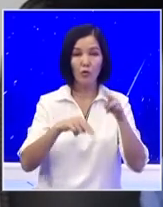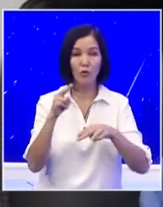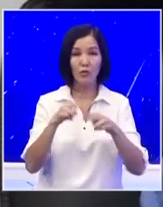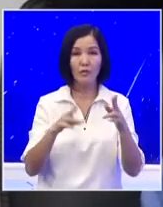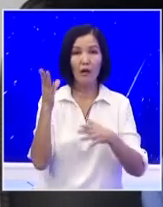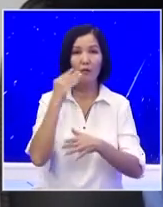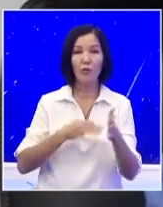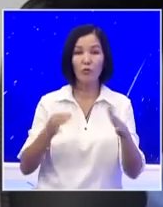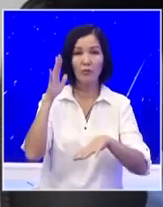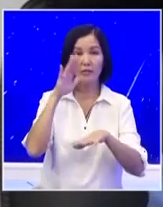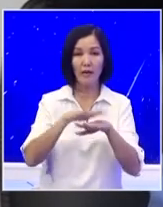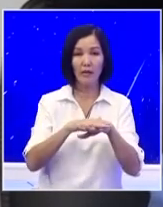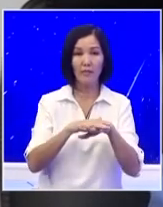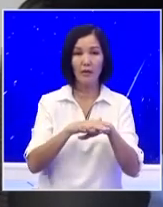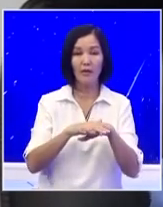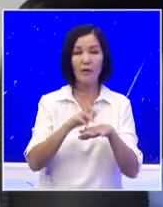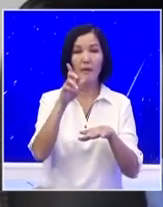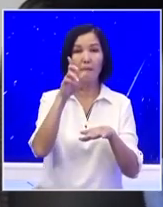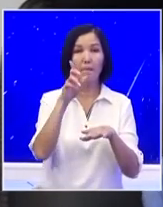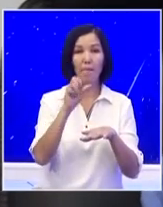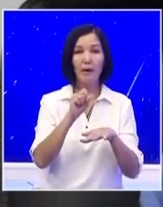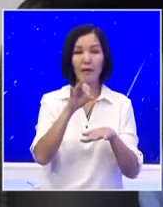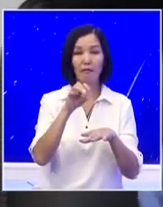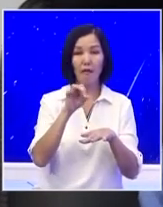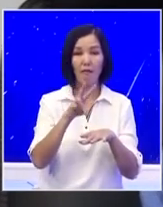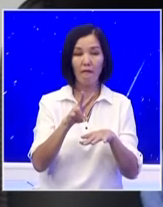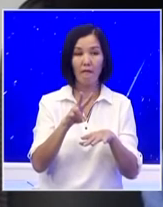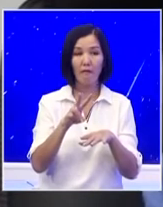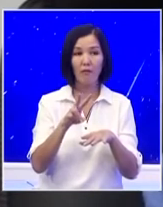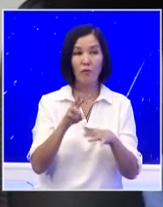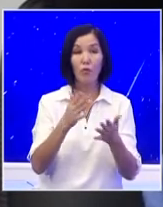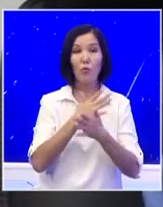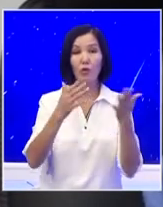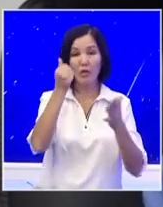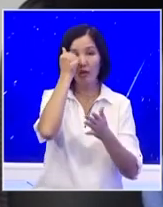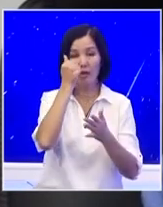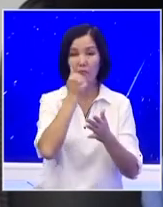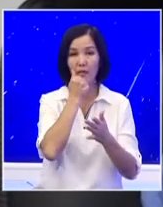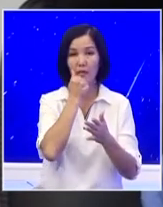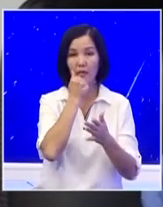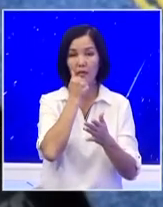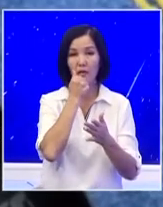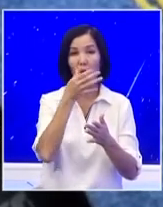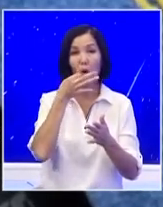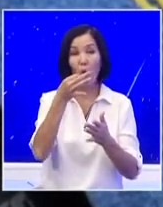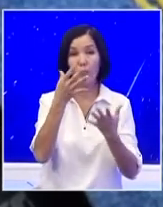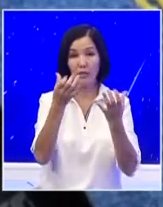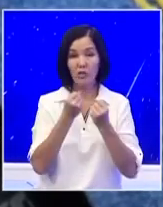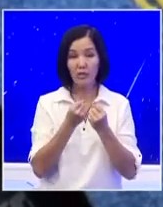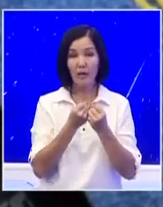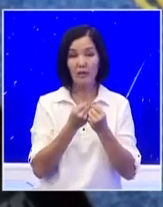Алматы облысының әкімі Амандық Ғабасұлына көп былайша тәжірибе алдық. Бұл жерде